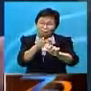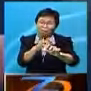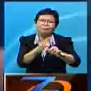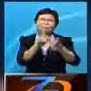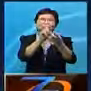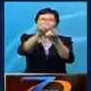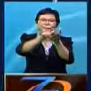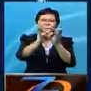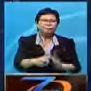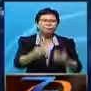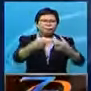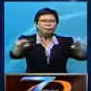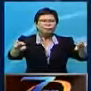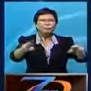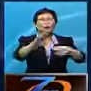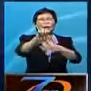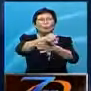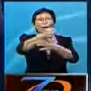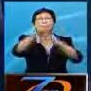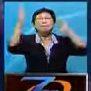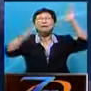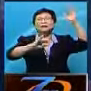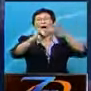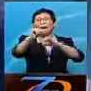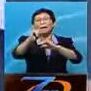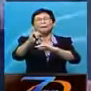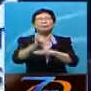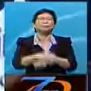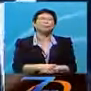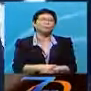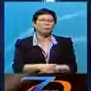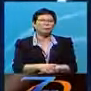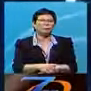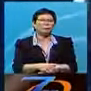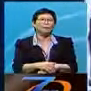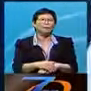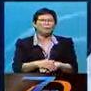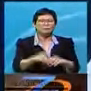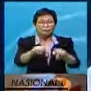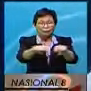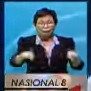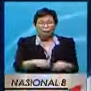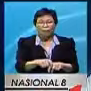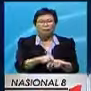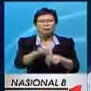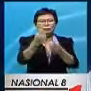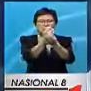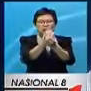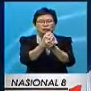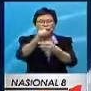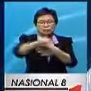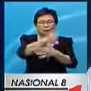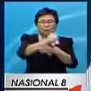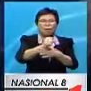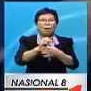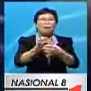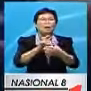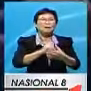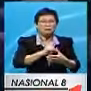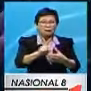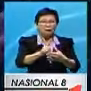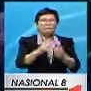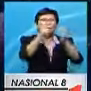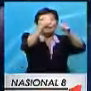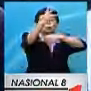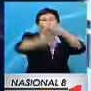Majlis Pelancaran Bursa Malaysia AI oleh Bursa Malaysia Berhad. Platform ini merupakan bursa sekuriti Islamik bersepadu pertama dunia